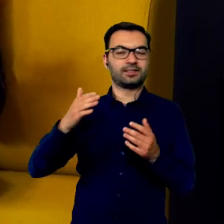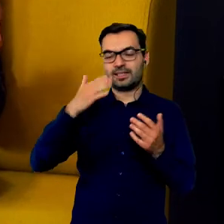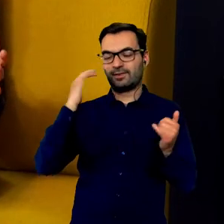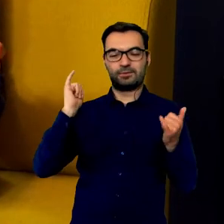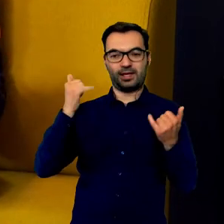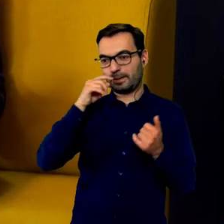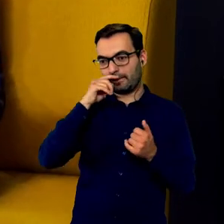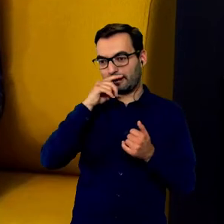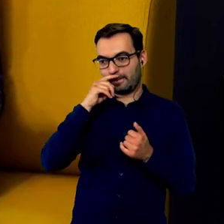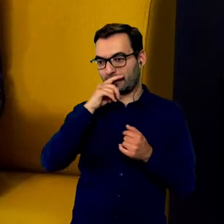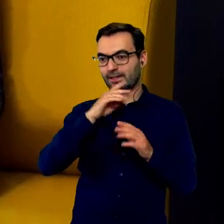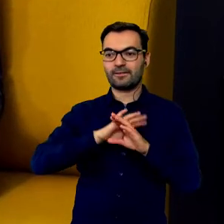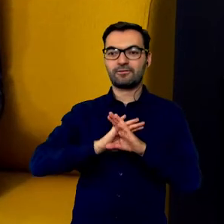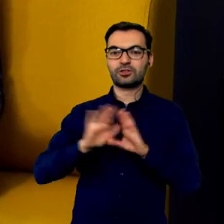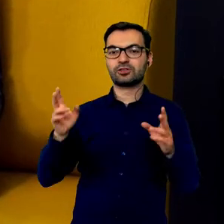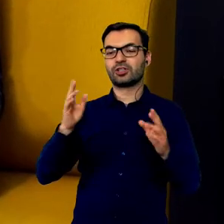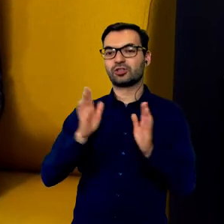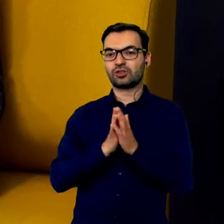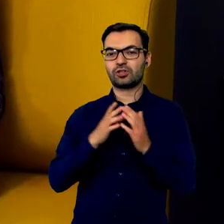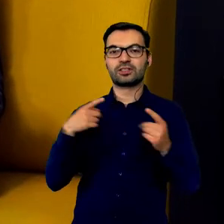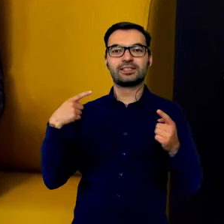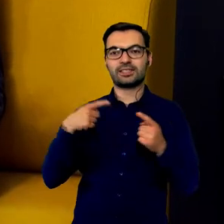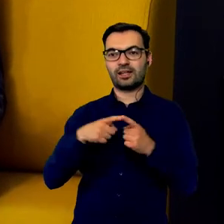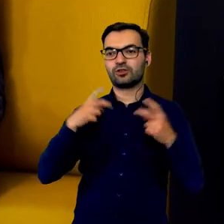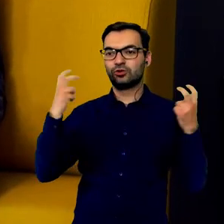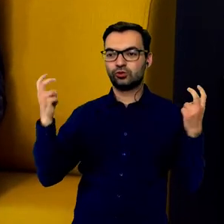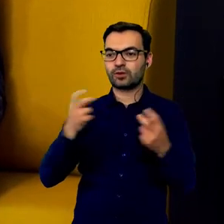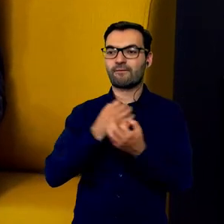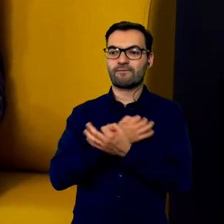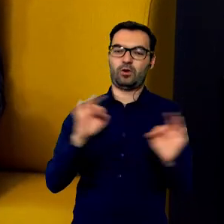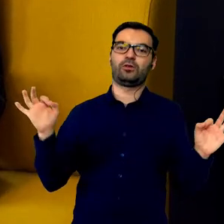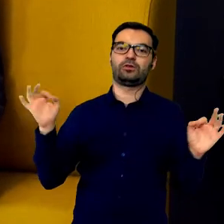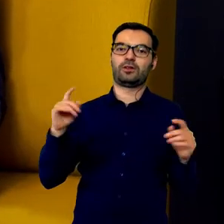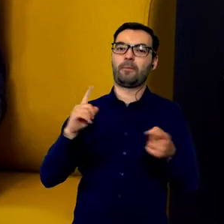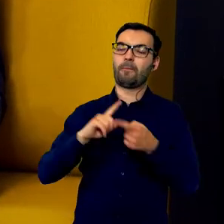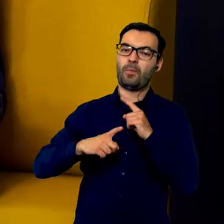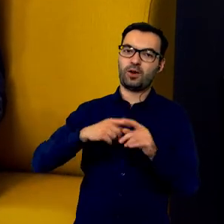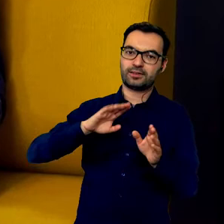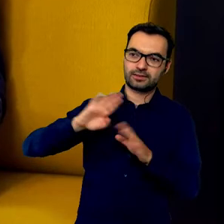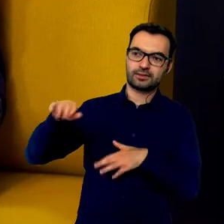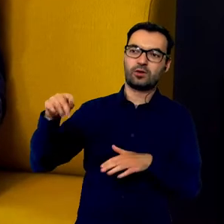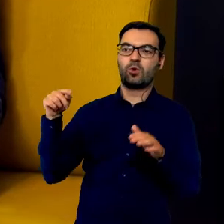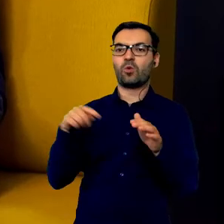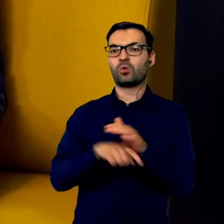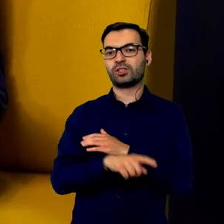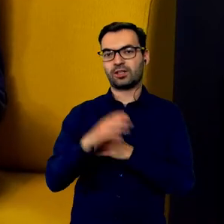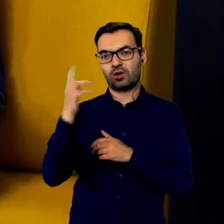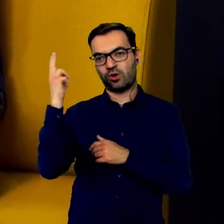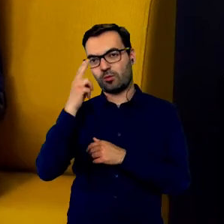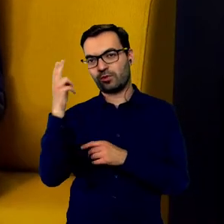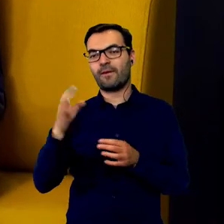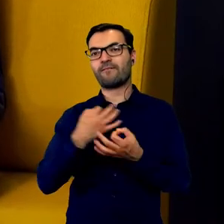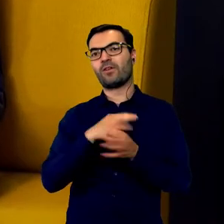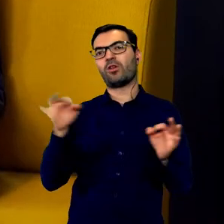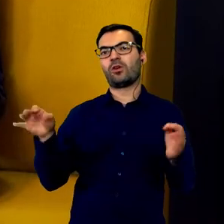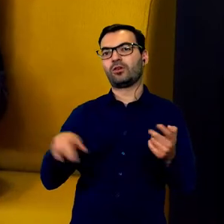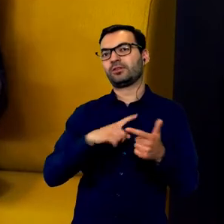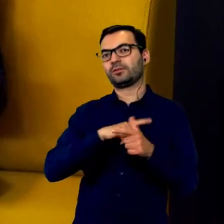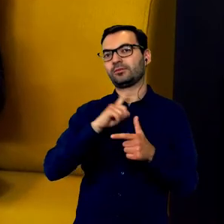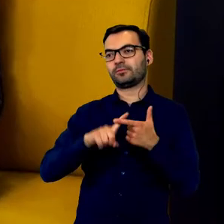Te wszystkie książki są poszukiwaniem wolności. Wolności od polityki, ucieczka z komuny,